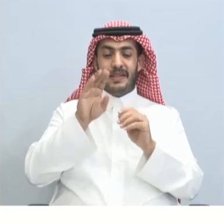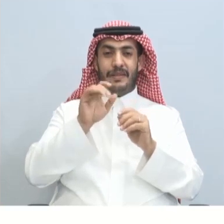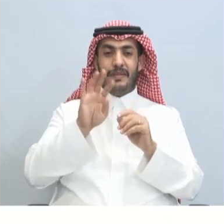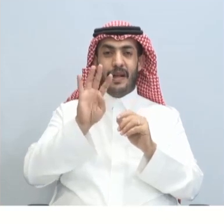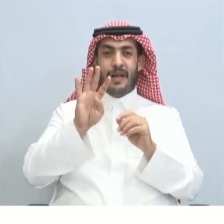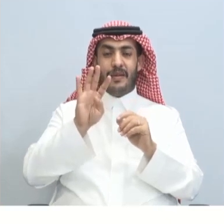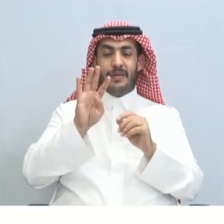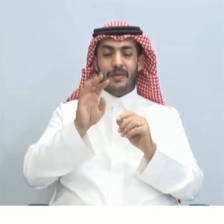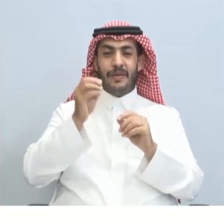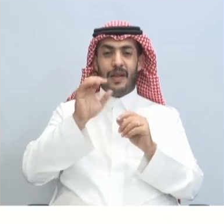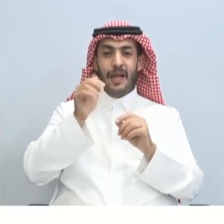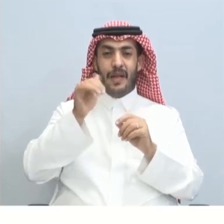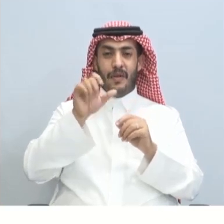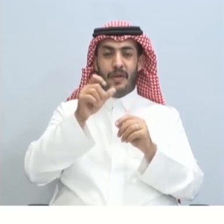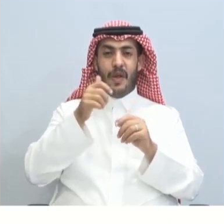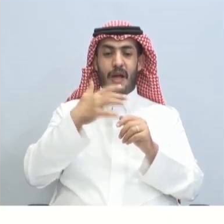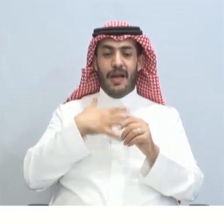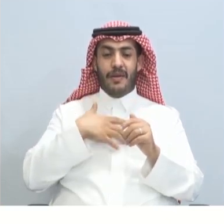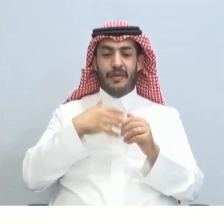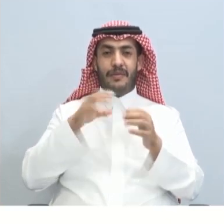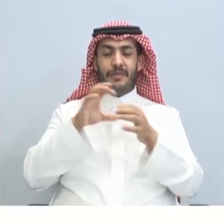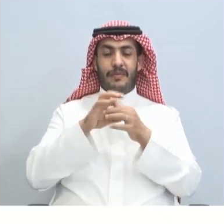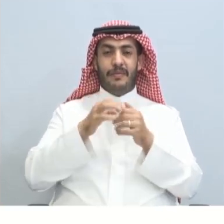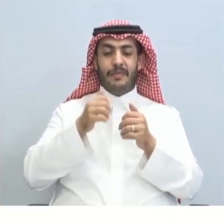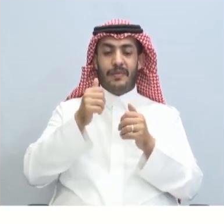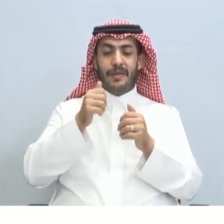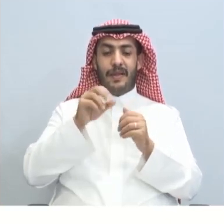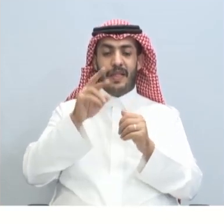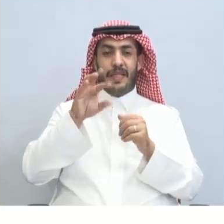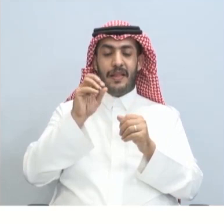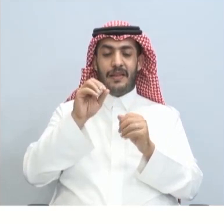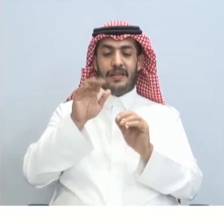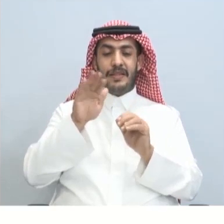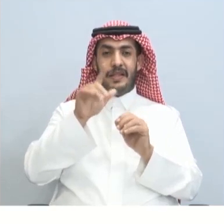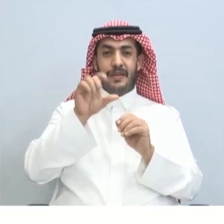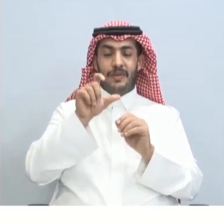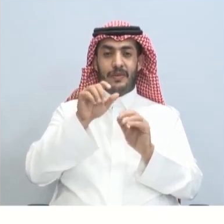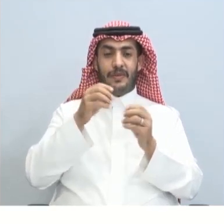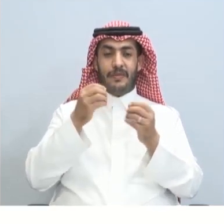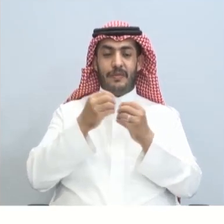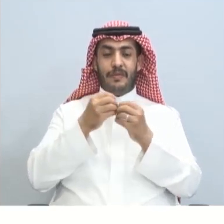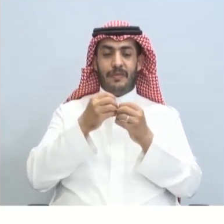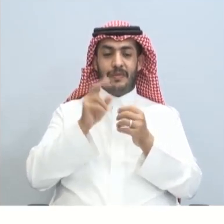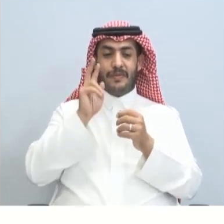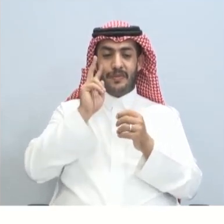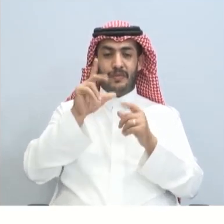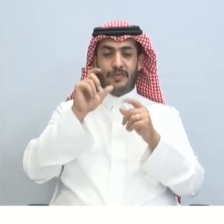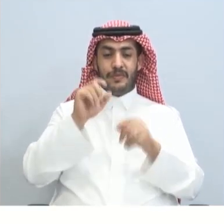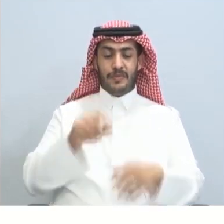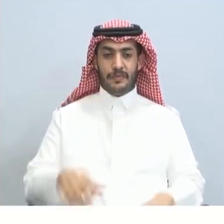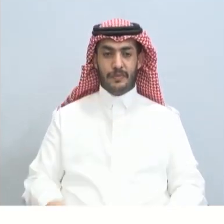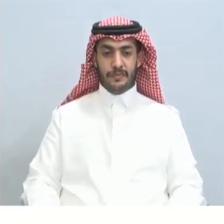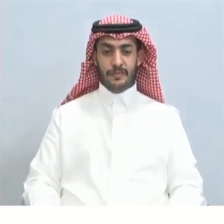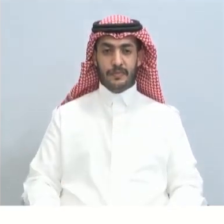اربعه ايونات اكسجين مرتبطه مع ذره سيليكون مركزيه كما هو واضح